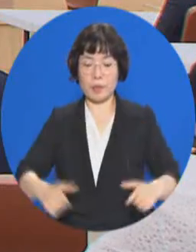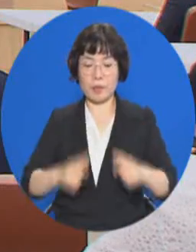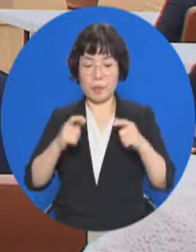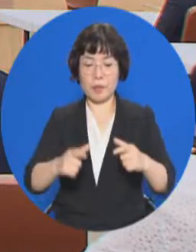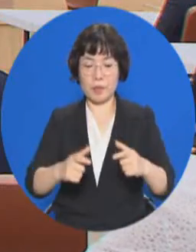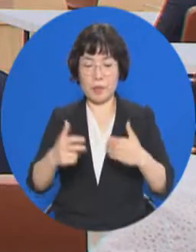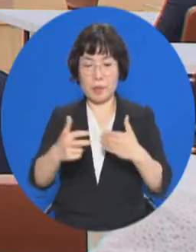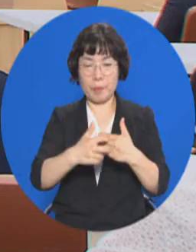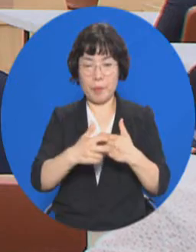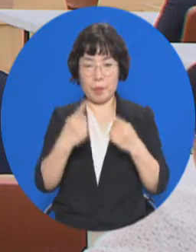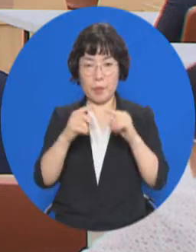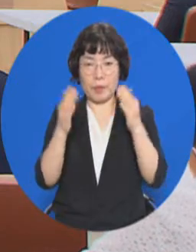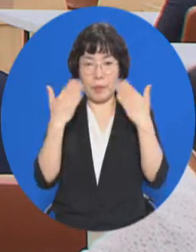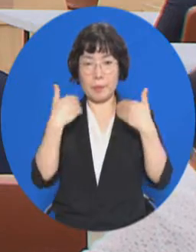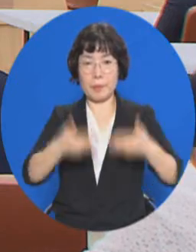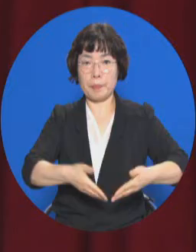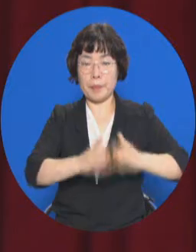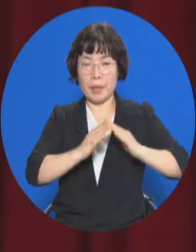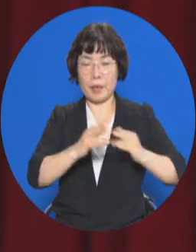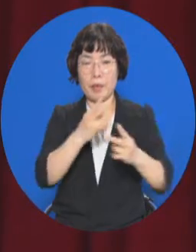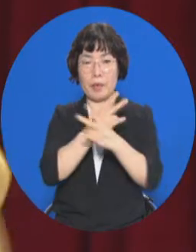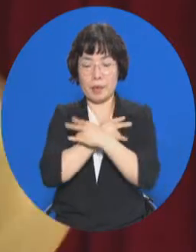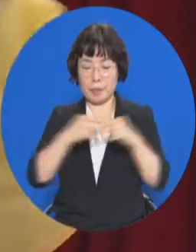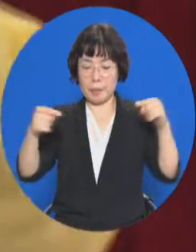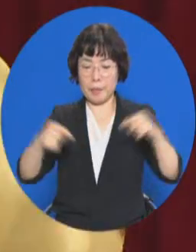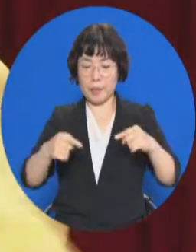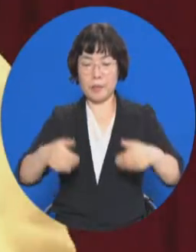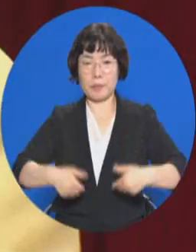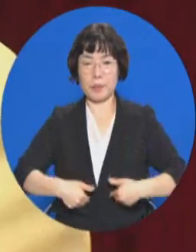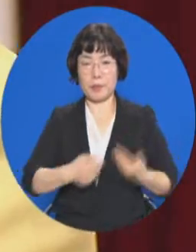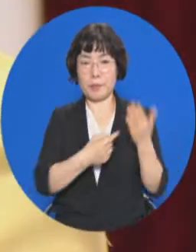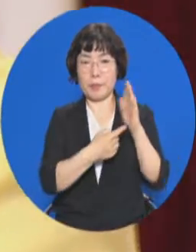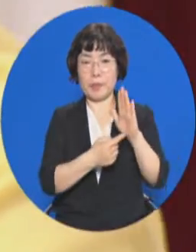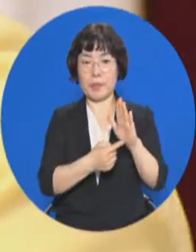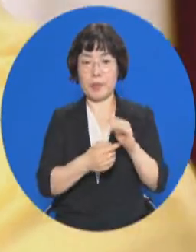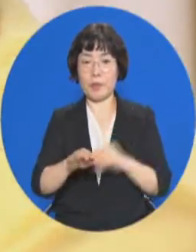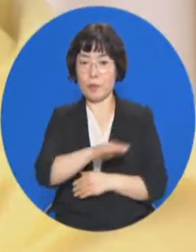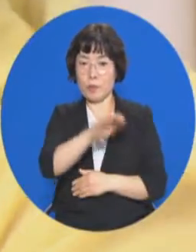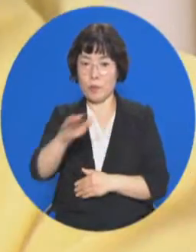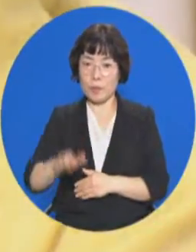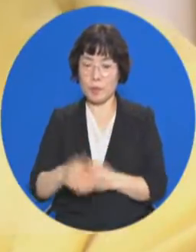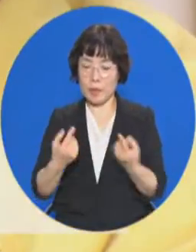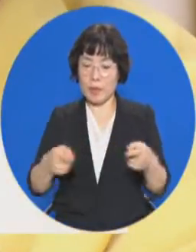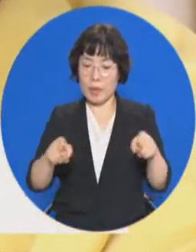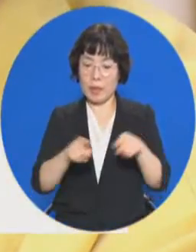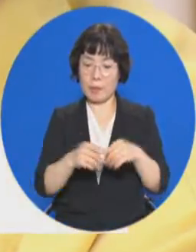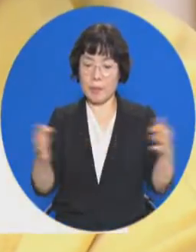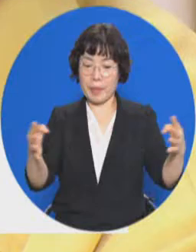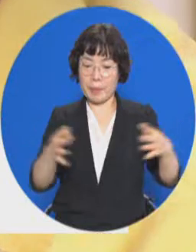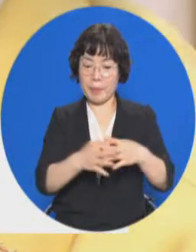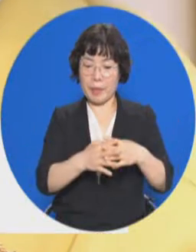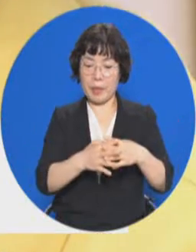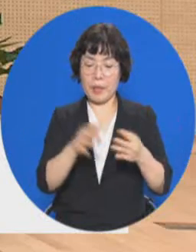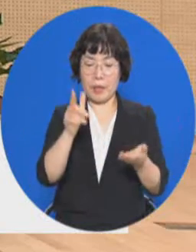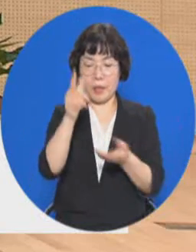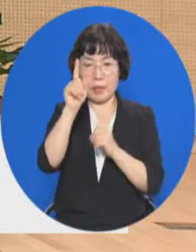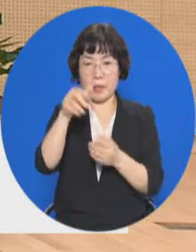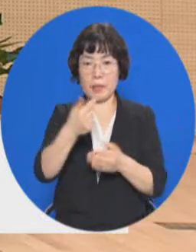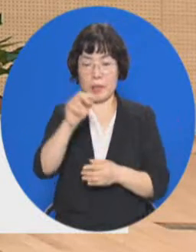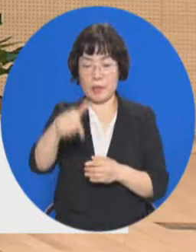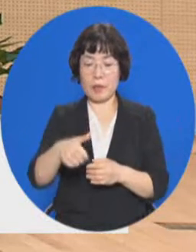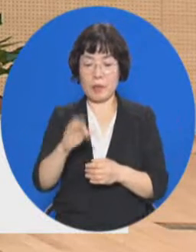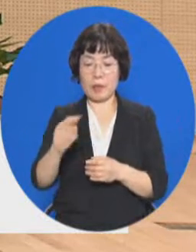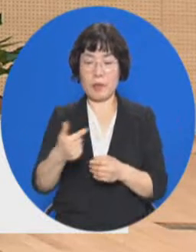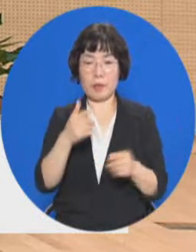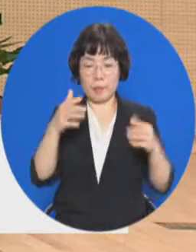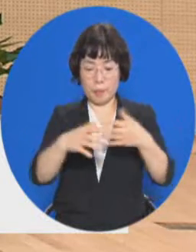전남권에 먼저 의과대를 유치하는 신사협정을 지키자는 뜻을 밝혔습니다. 우리가 공동 합의한 이낙연 전 총리님과 또